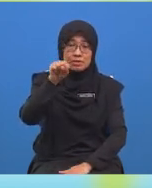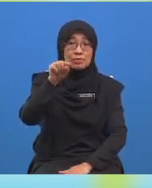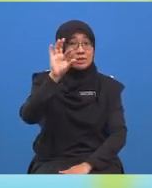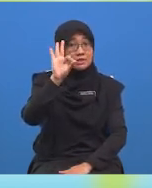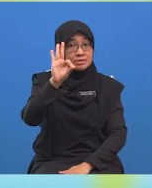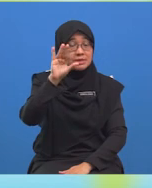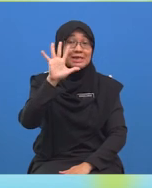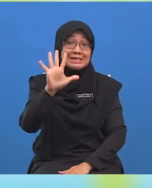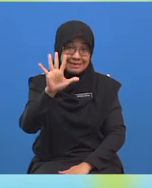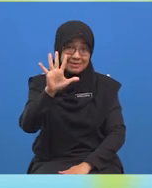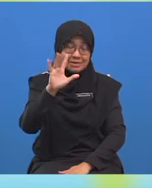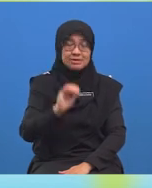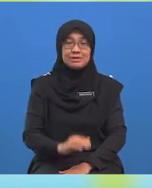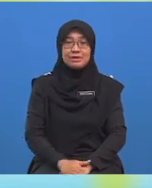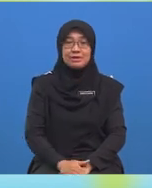39.95.